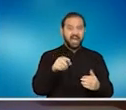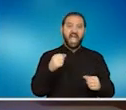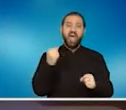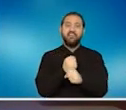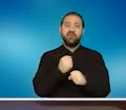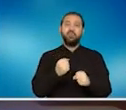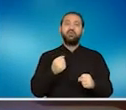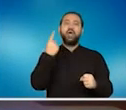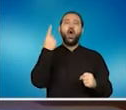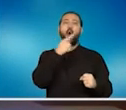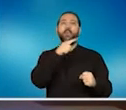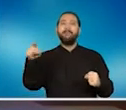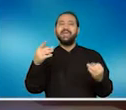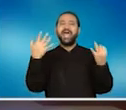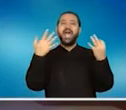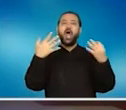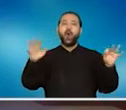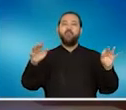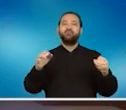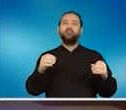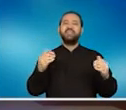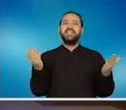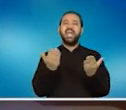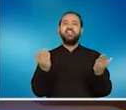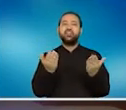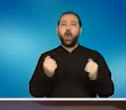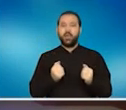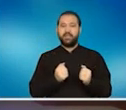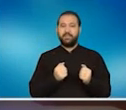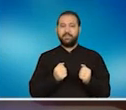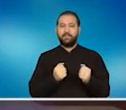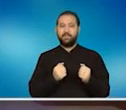de școli. E un